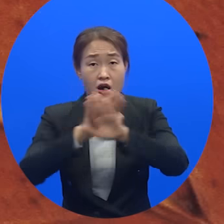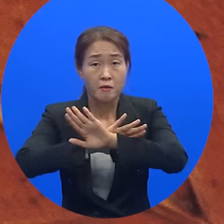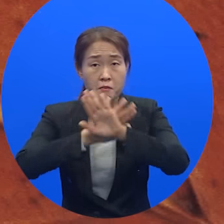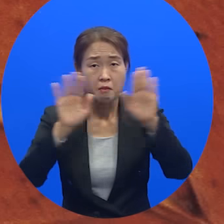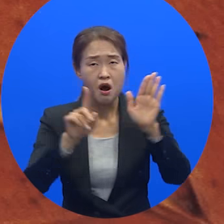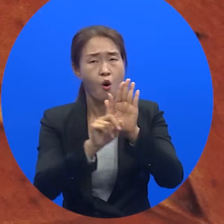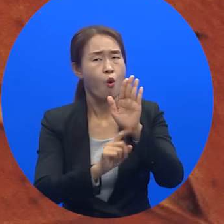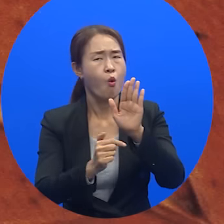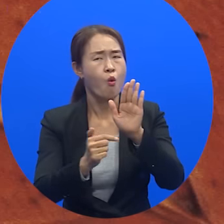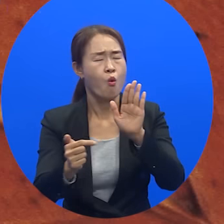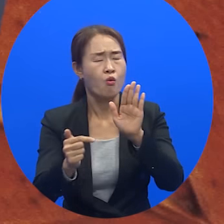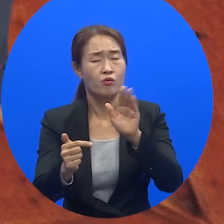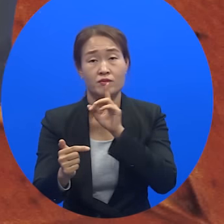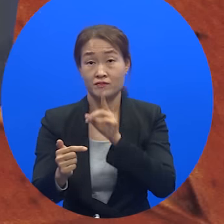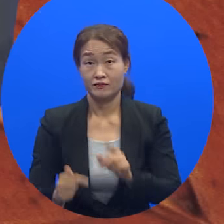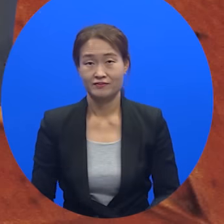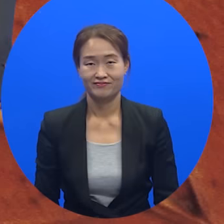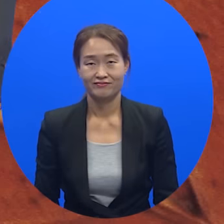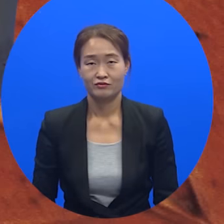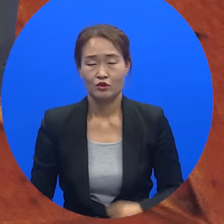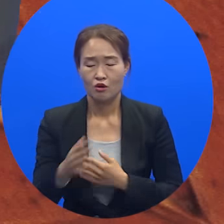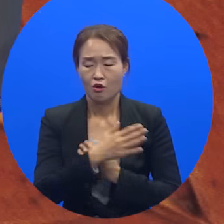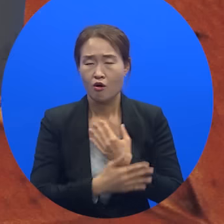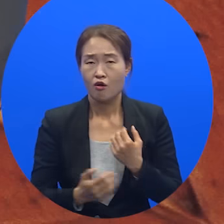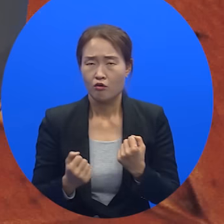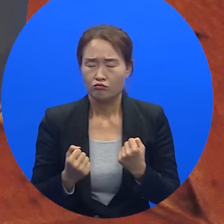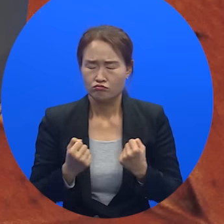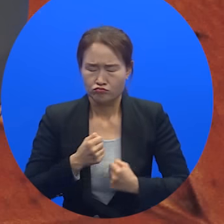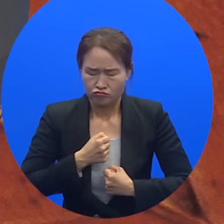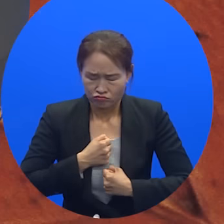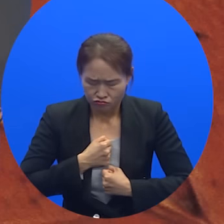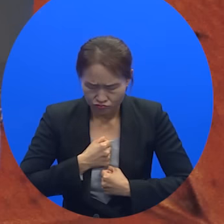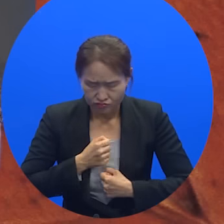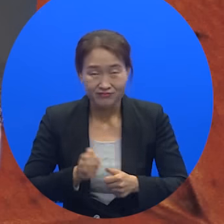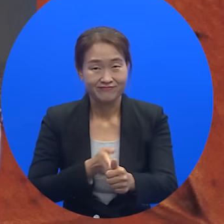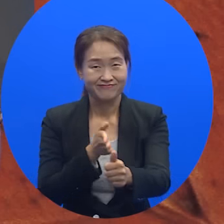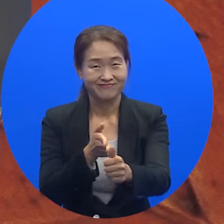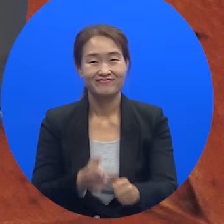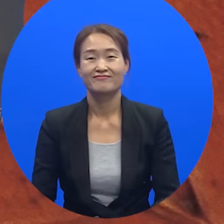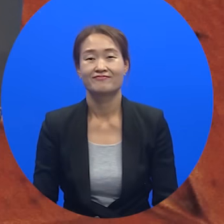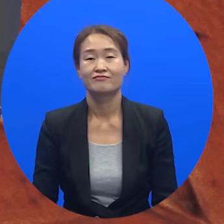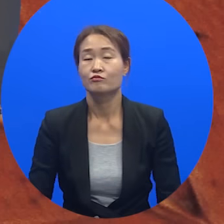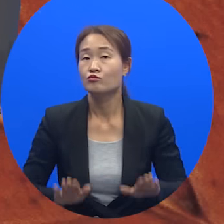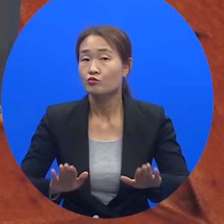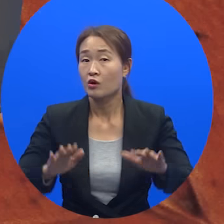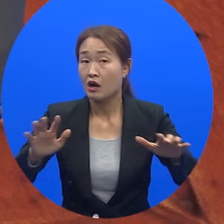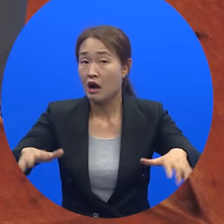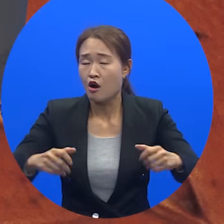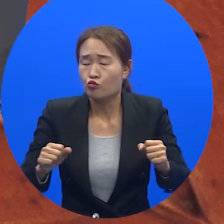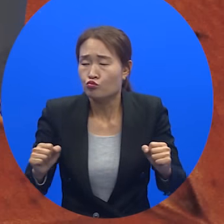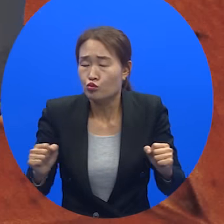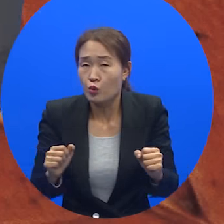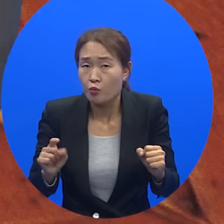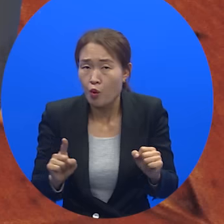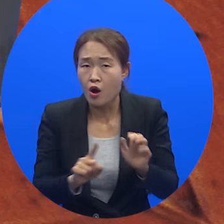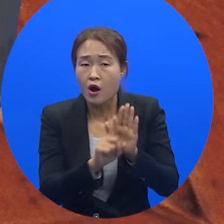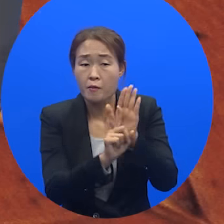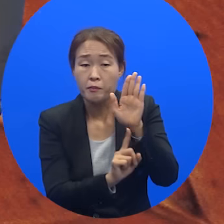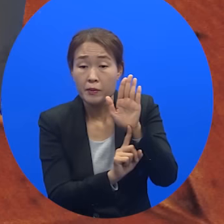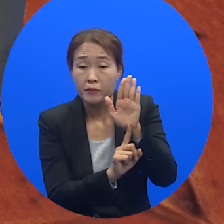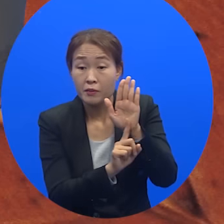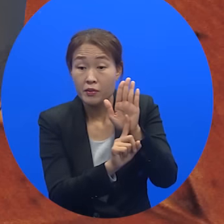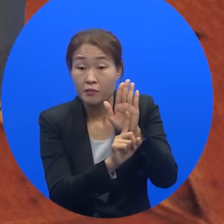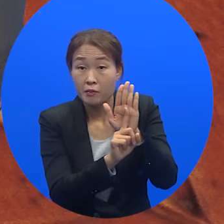이렇게 낮과 밤의 기온 차가 크겠습니다. 건강 관리에 각별히 유의해 주셔야겠습니다. 이번 가을